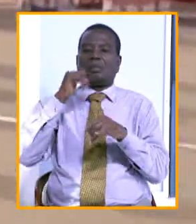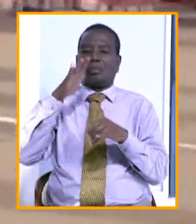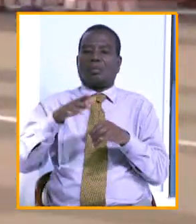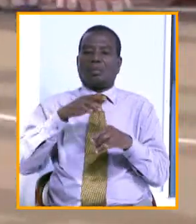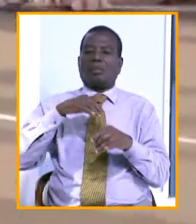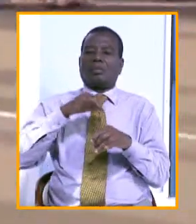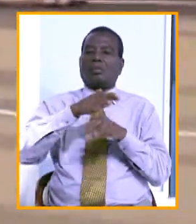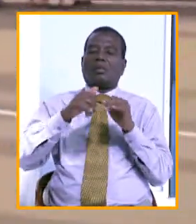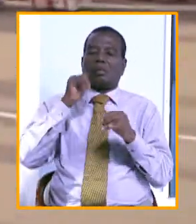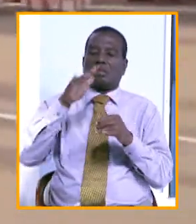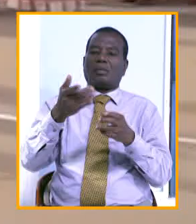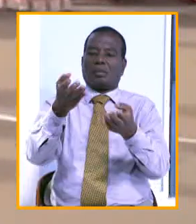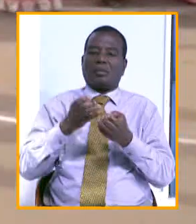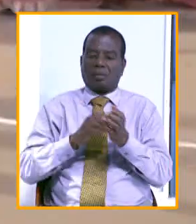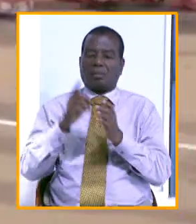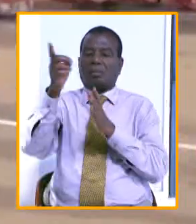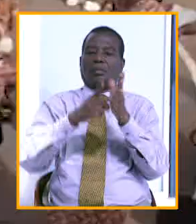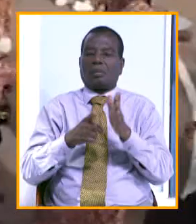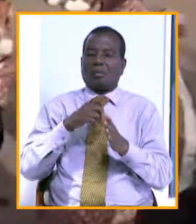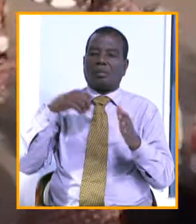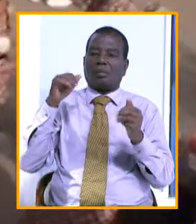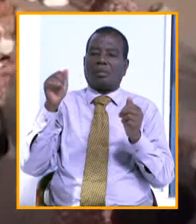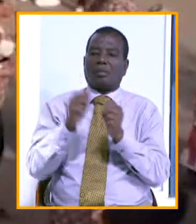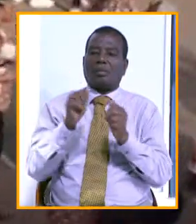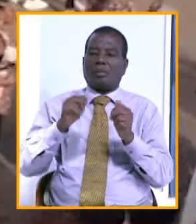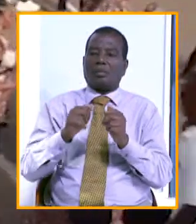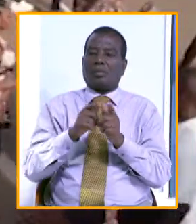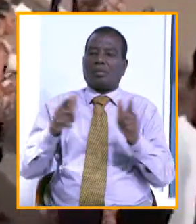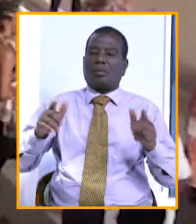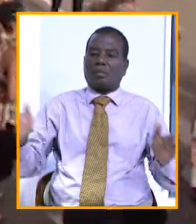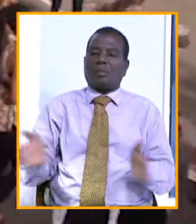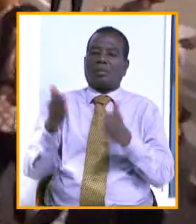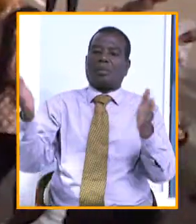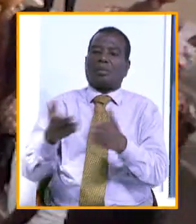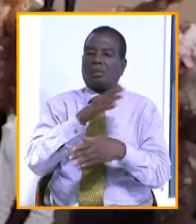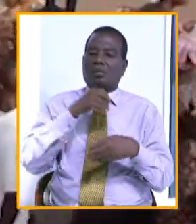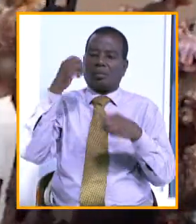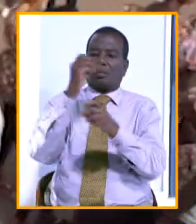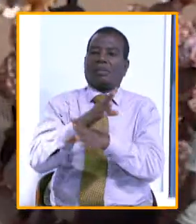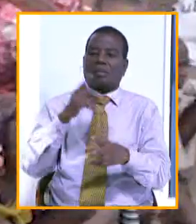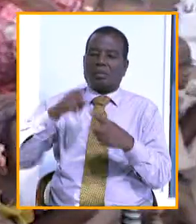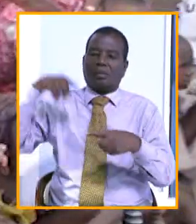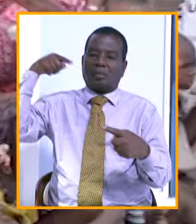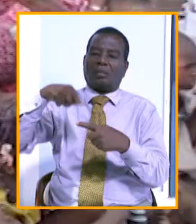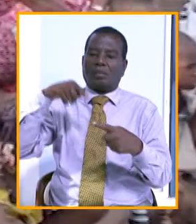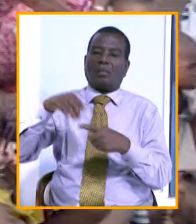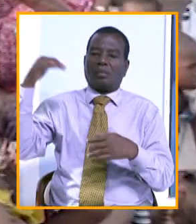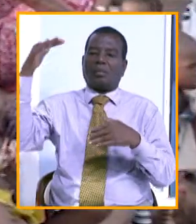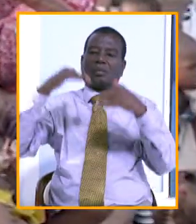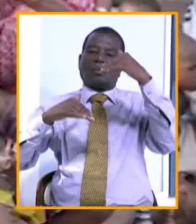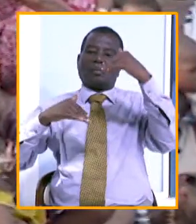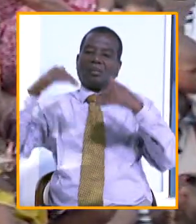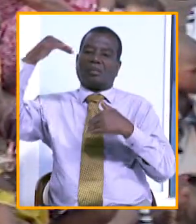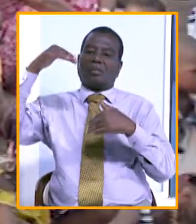qui veulent plus de droits ont voulu marquer, à travers cette gigantesque mobilisation, leur détermination à combattre les inégalités de